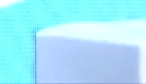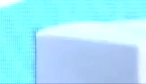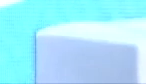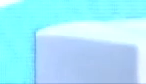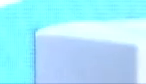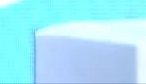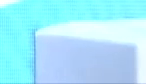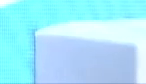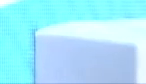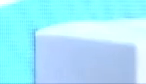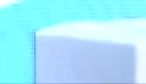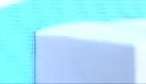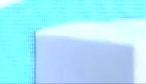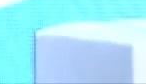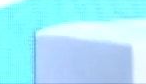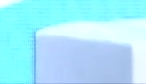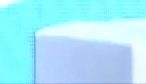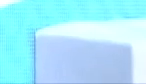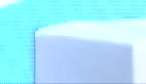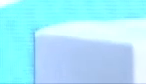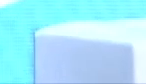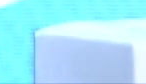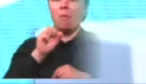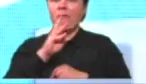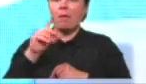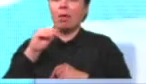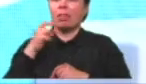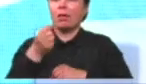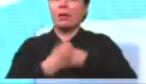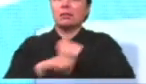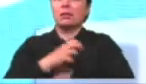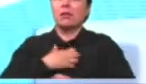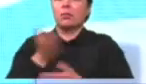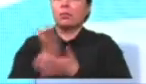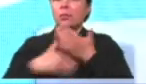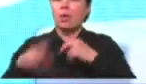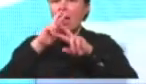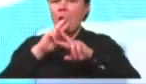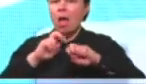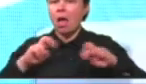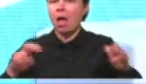warunkach debatowych poprowadzi nasz moderator, pan Paweł Engel, zastępca dyrektora Departamentu